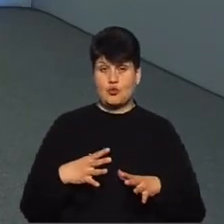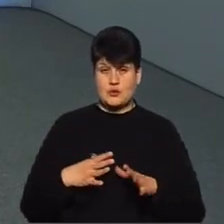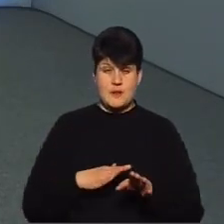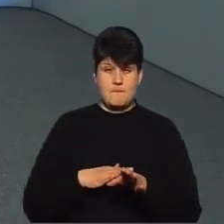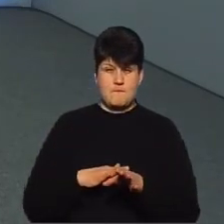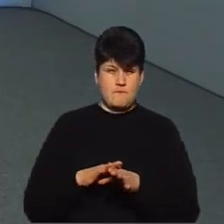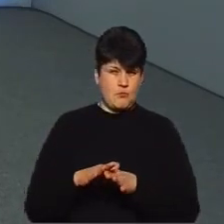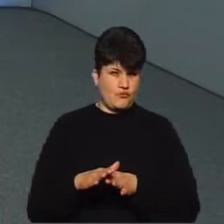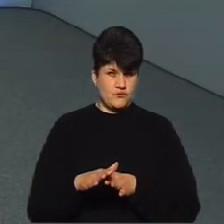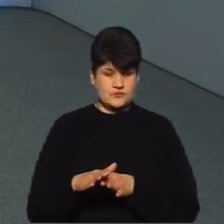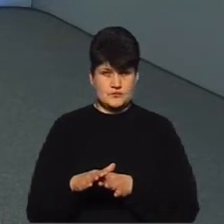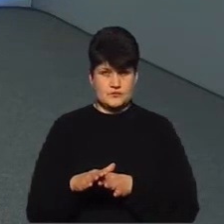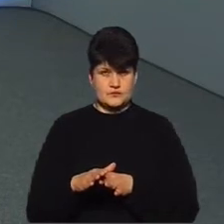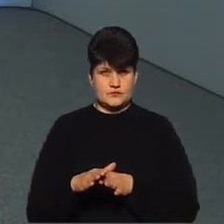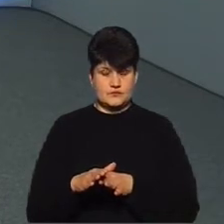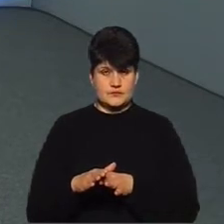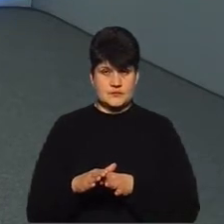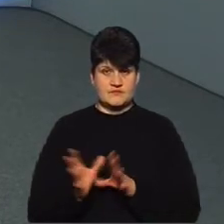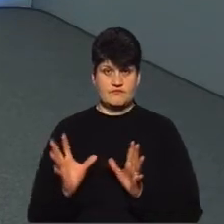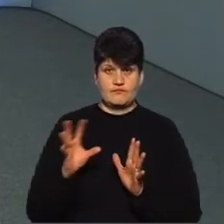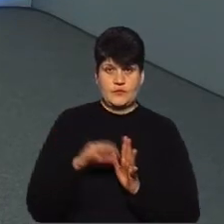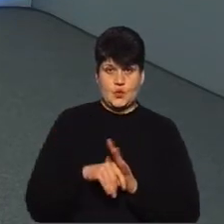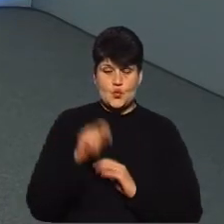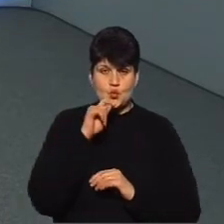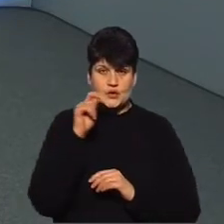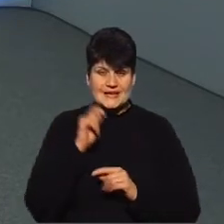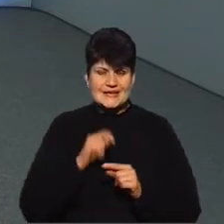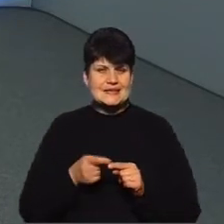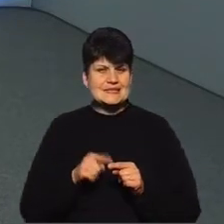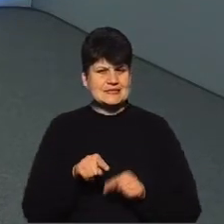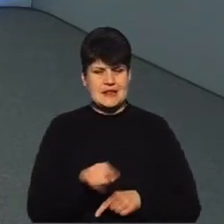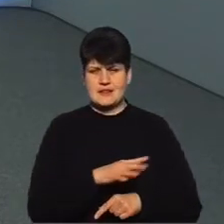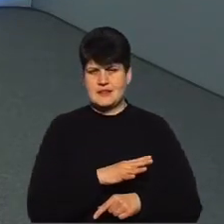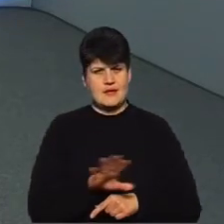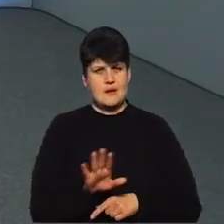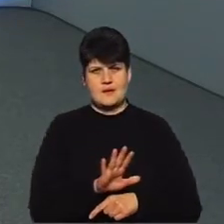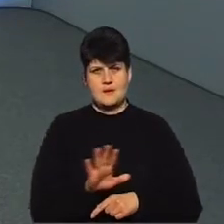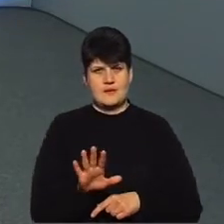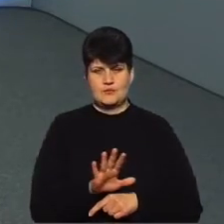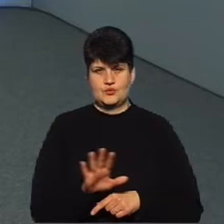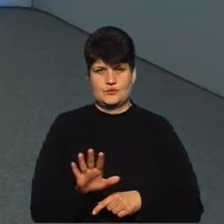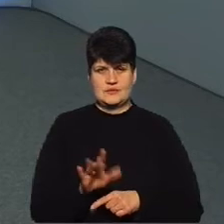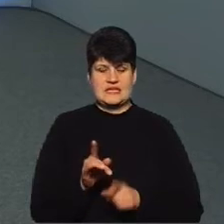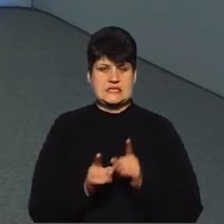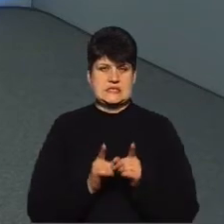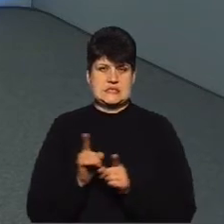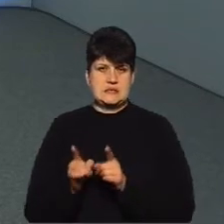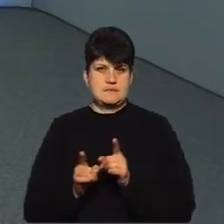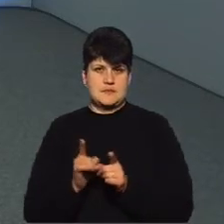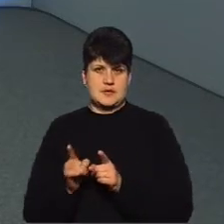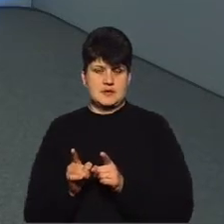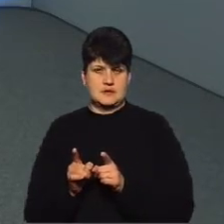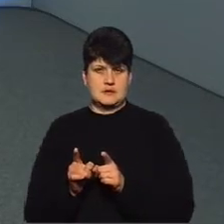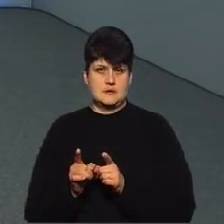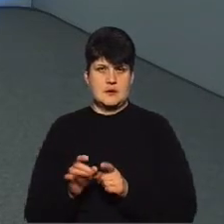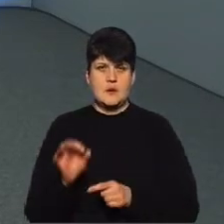обсязі в тілі України, це би не було таке разючі зміни пронатівські.